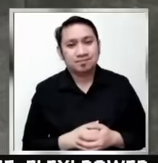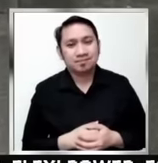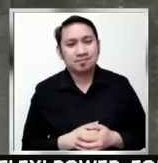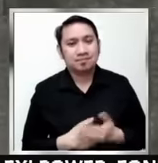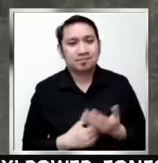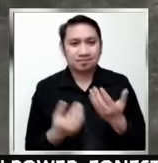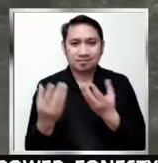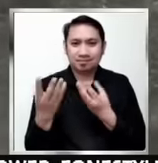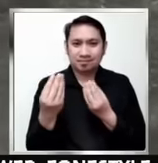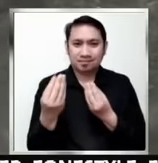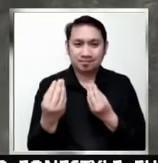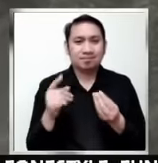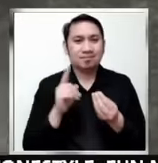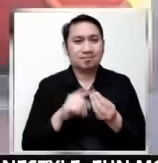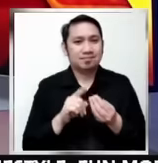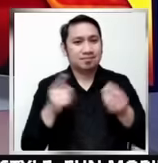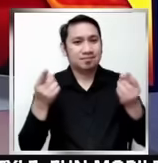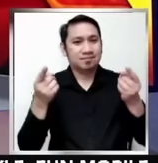to Showbiz Happenings.